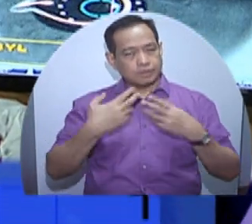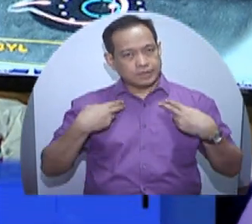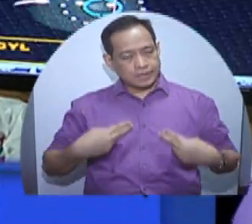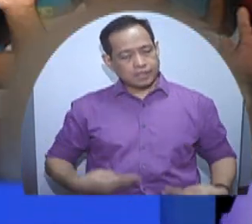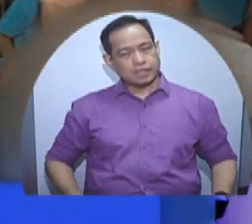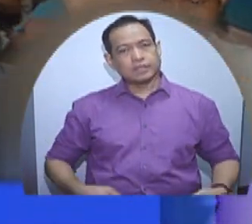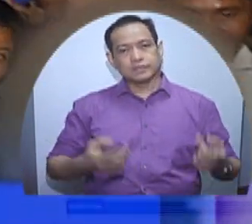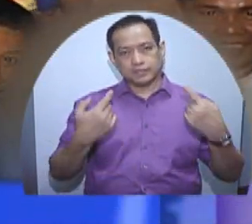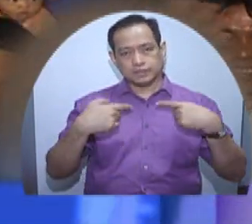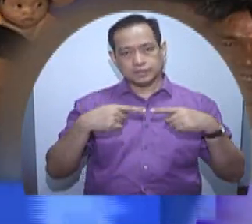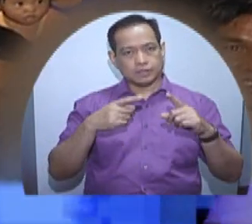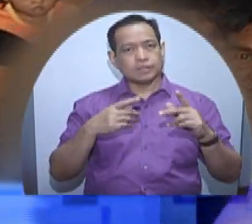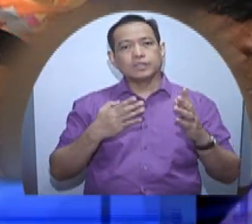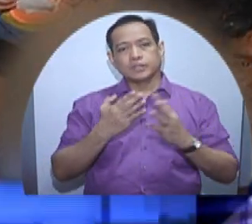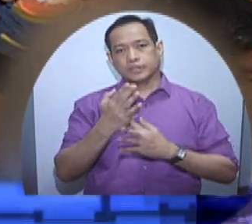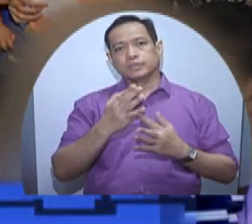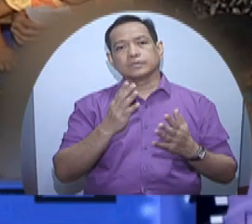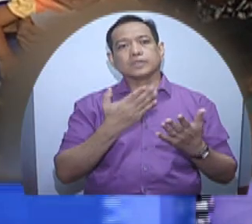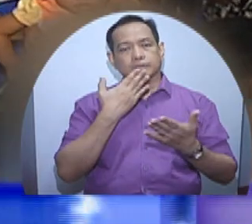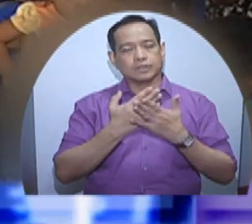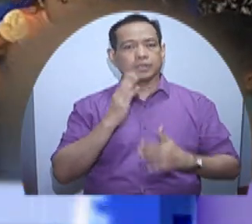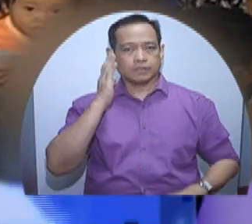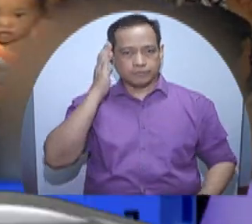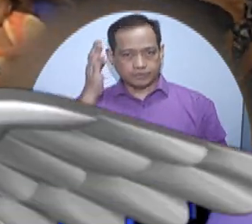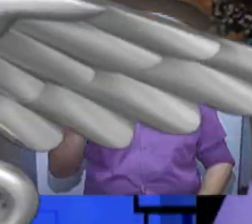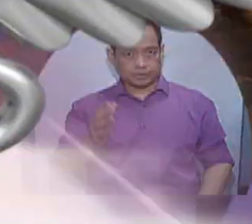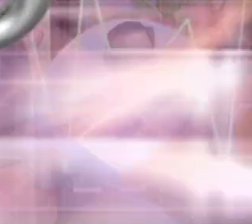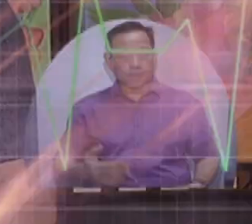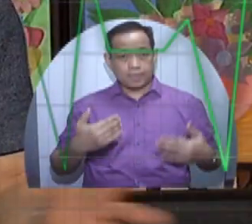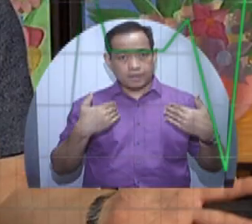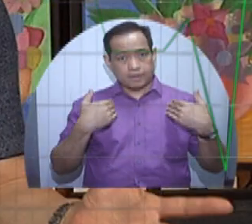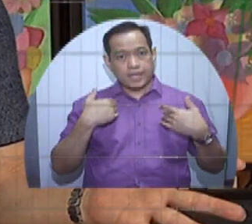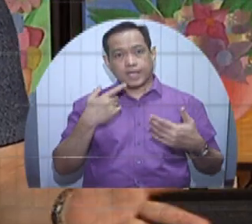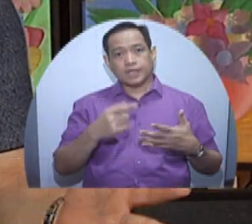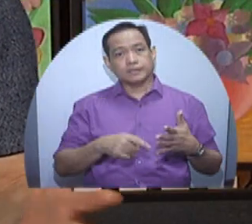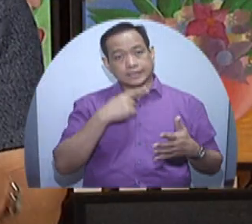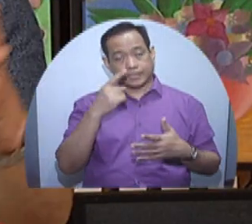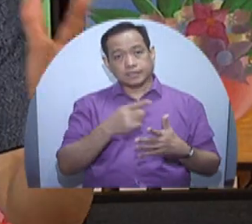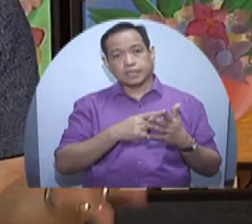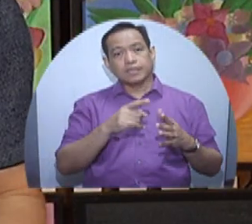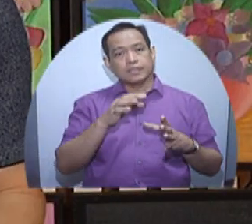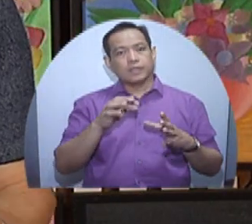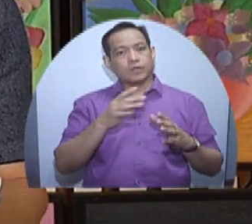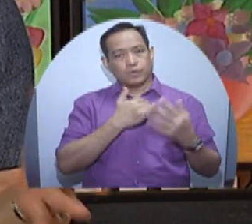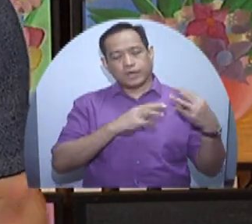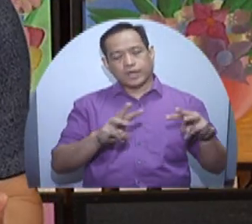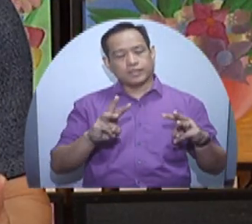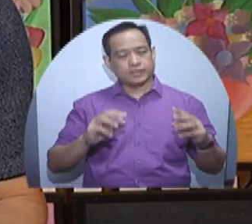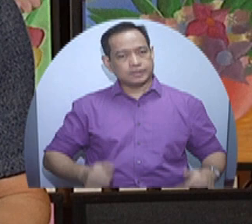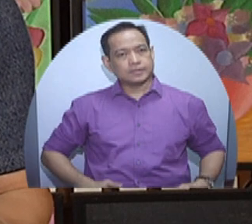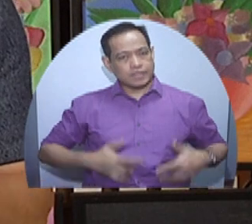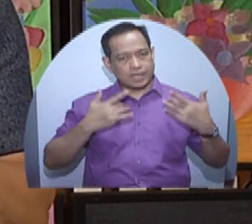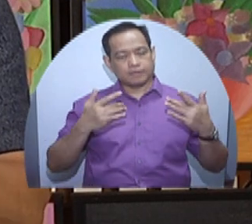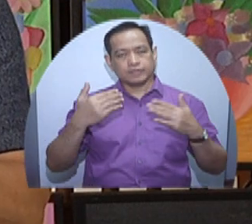magandang kalusugan ay tungo sa magandang kinabukasan. May kasabihan tayong habang may buhay, may